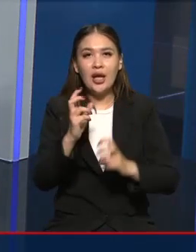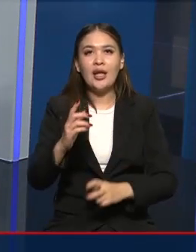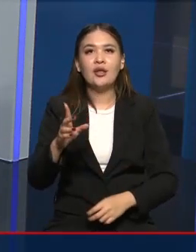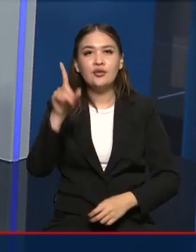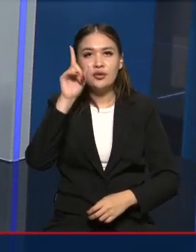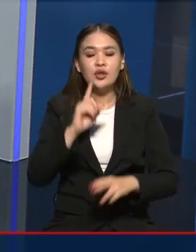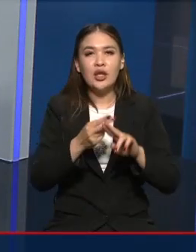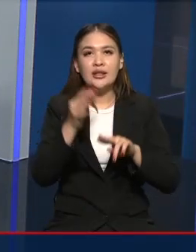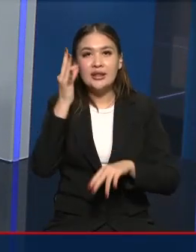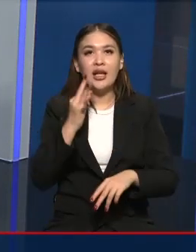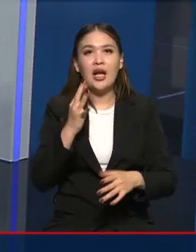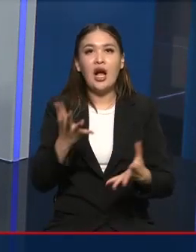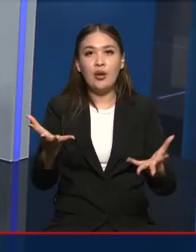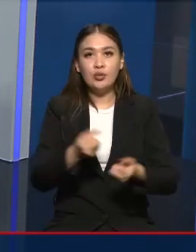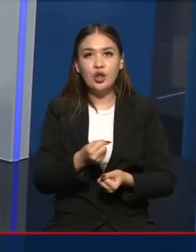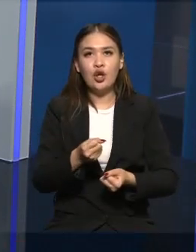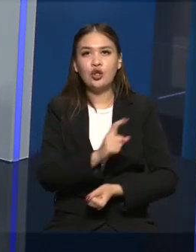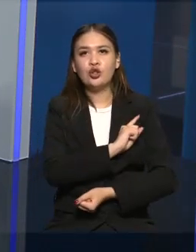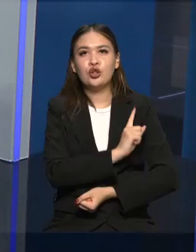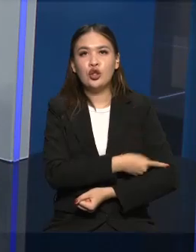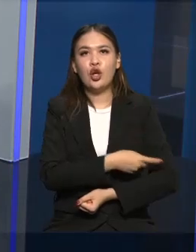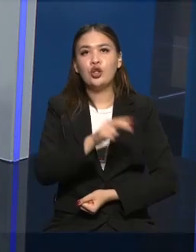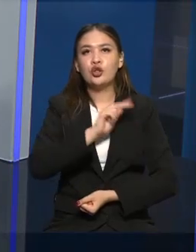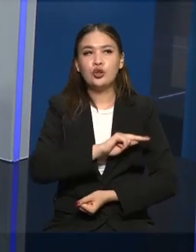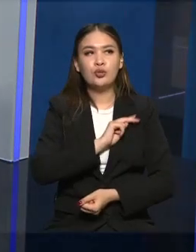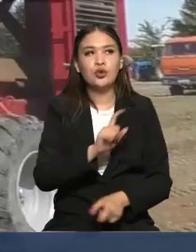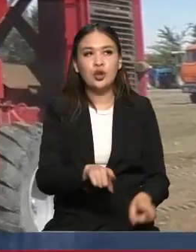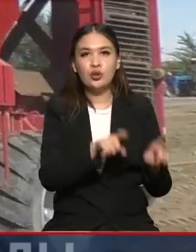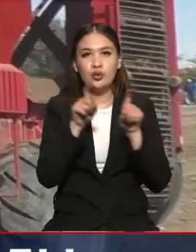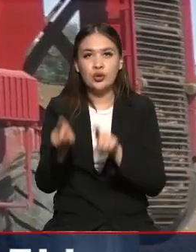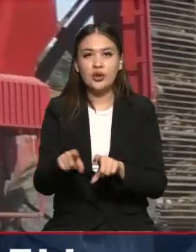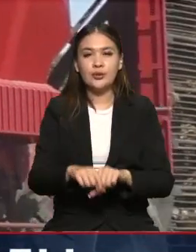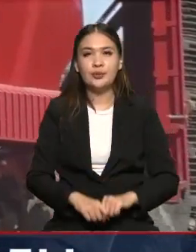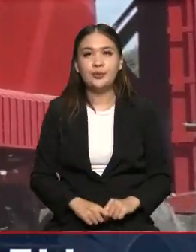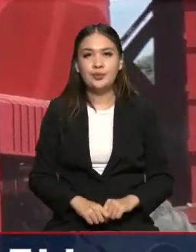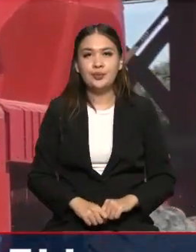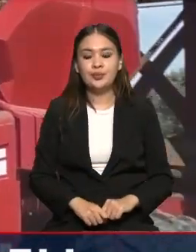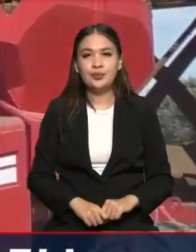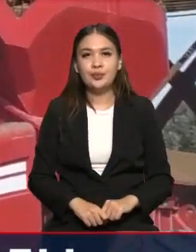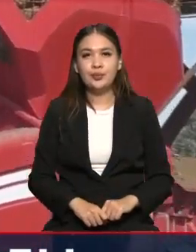түбірді қабылдау үшін күшейтілген режимде жұмыс істеуге көшкен.